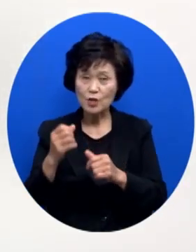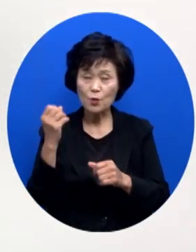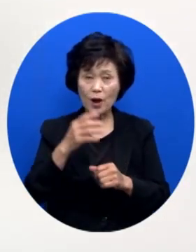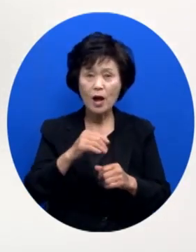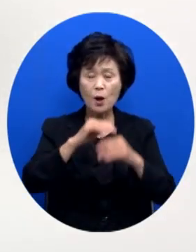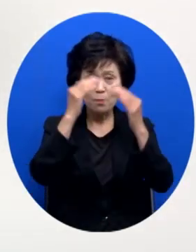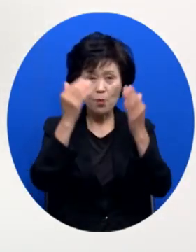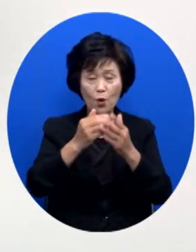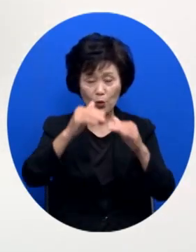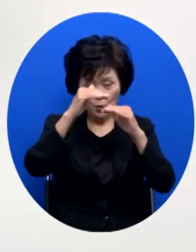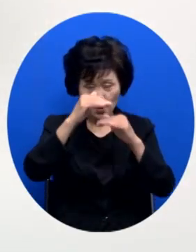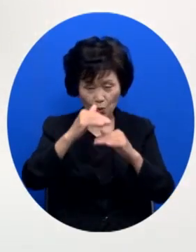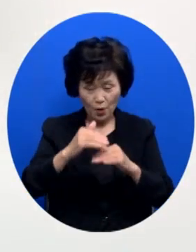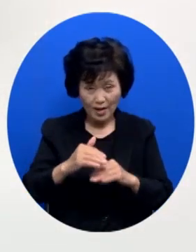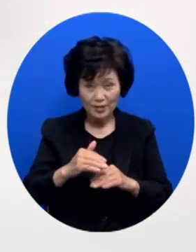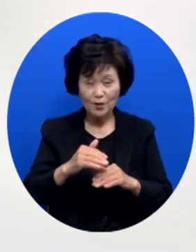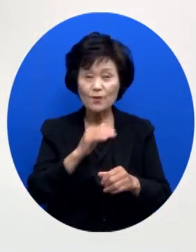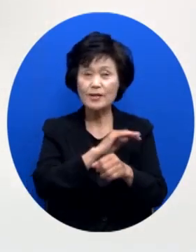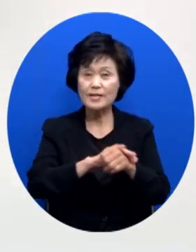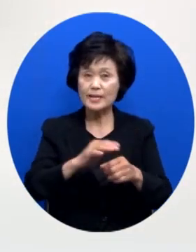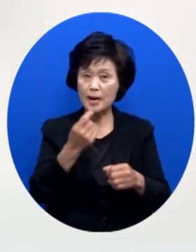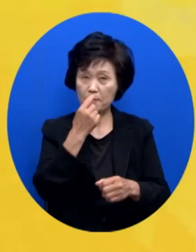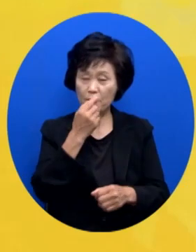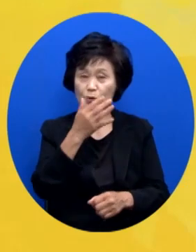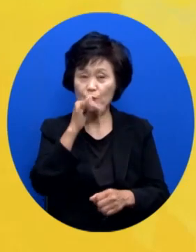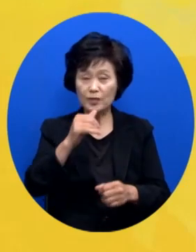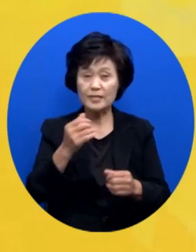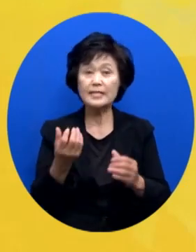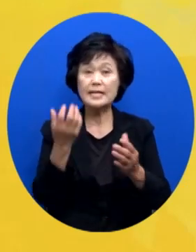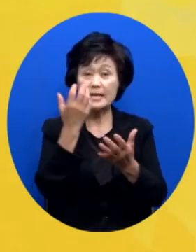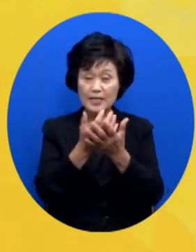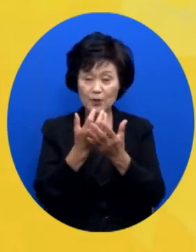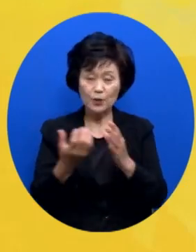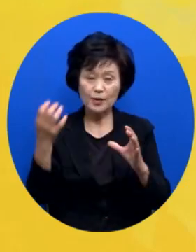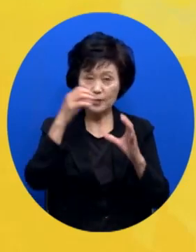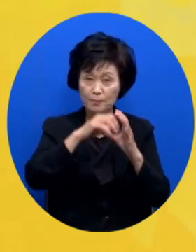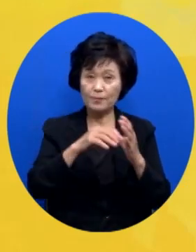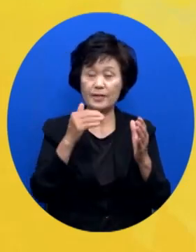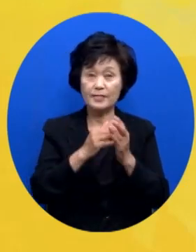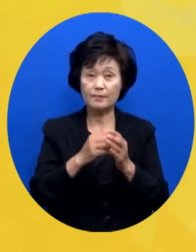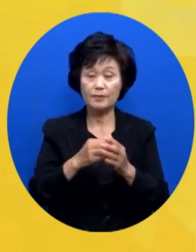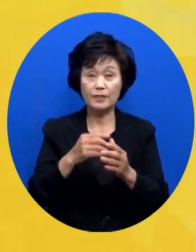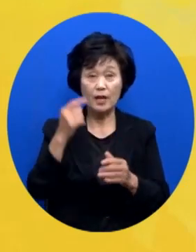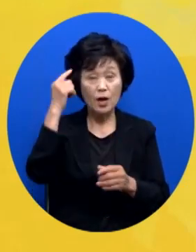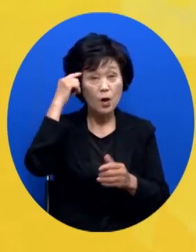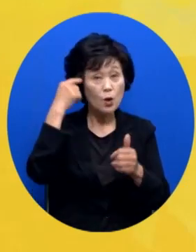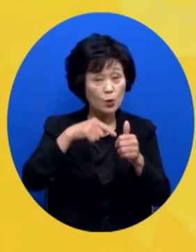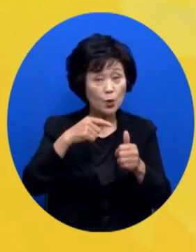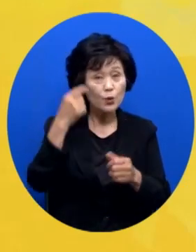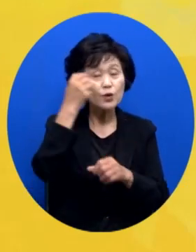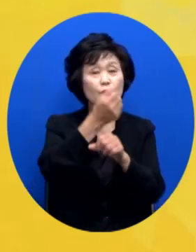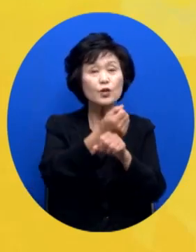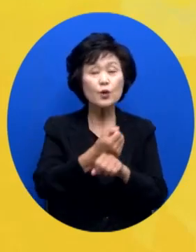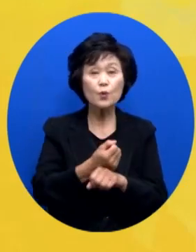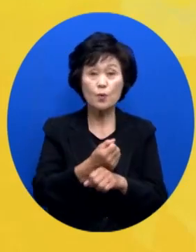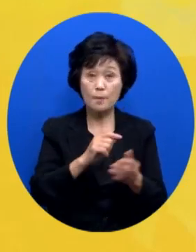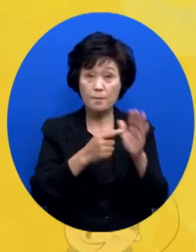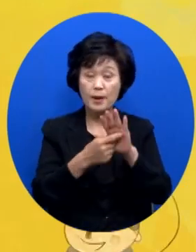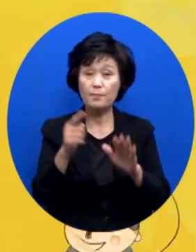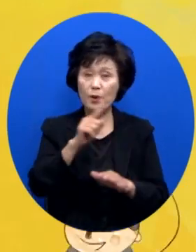있도록 관련 자료도 첨부돼 있습니다. 기독교 교육연구원은 교회 교육의 위기를